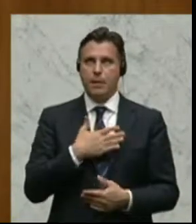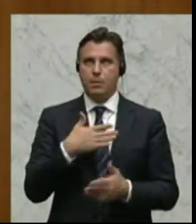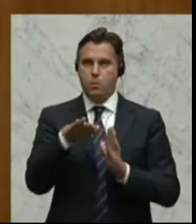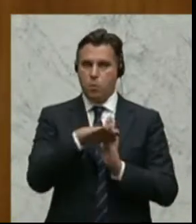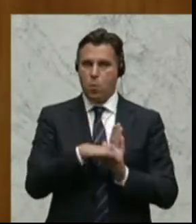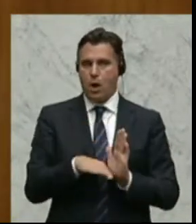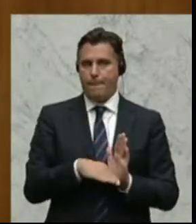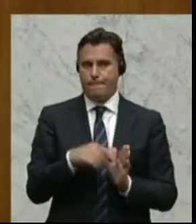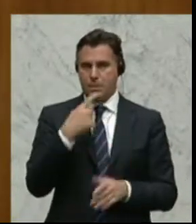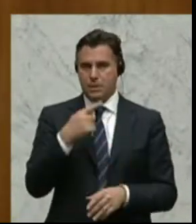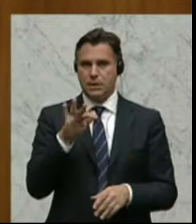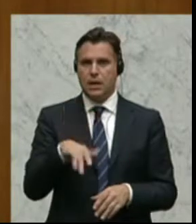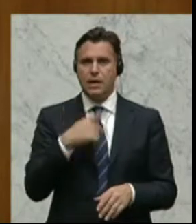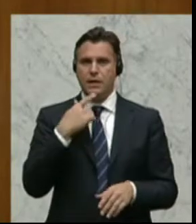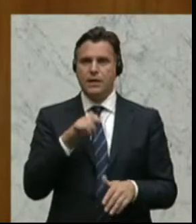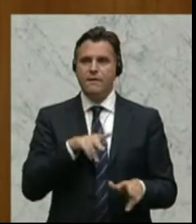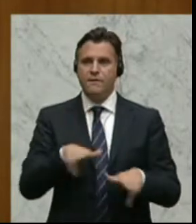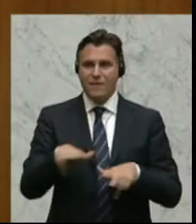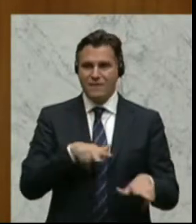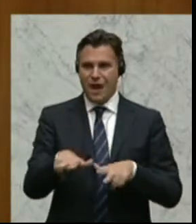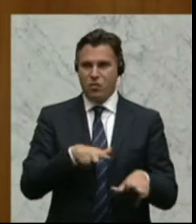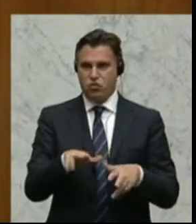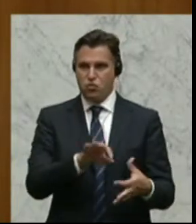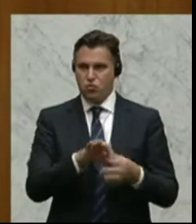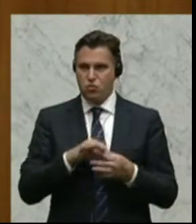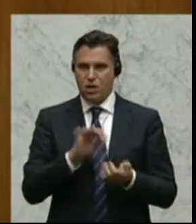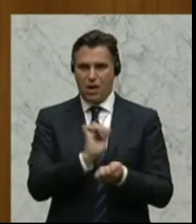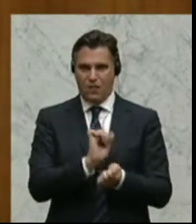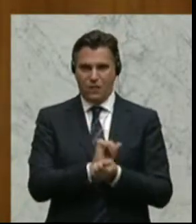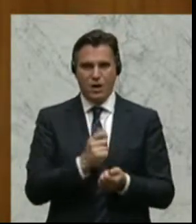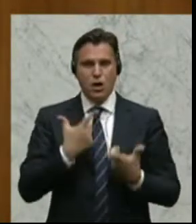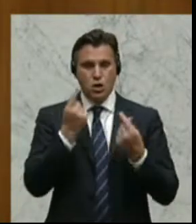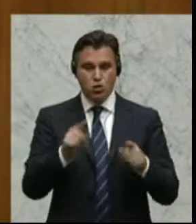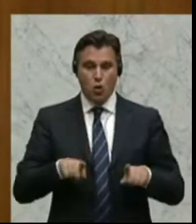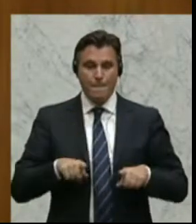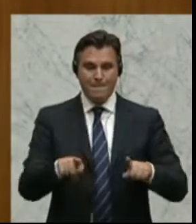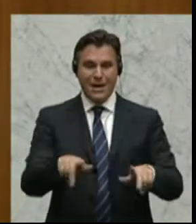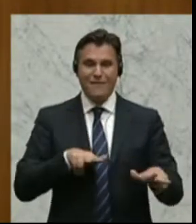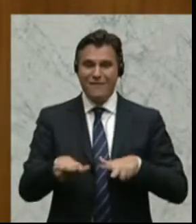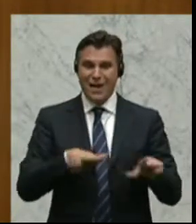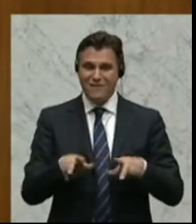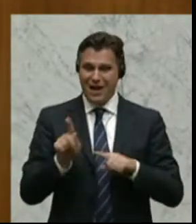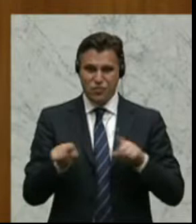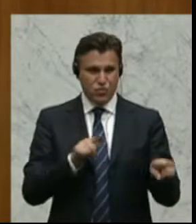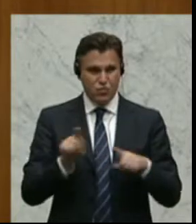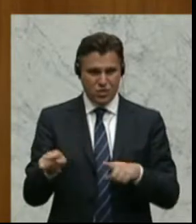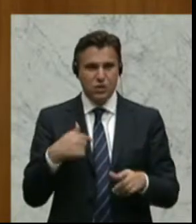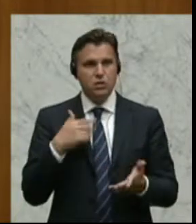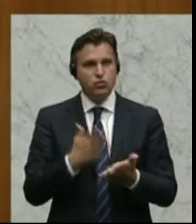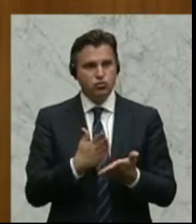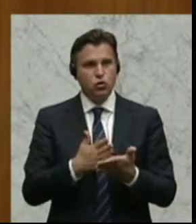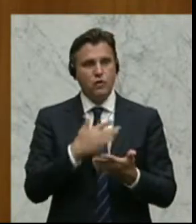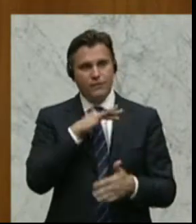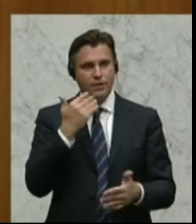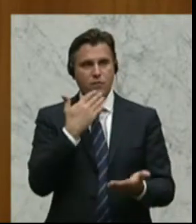der Verwaltung Aufgaben hinterfragen. Alles, was wir haben an Doppelgleisigkeiten, muss noch einmal, da haben wir viele Vorschläge auf dem Tisch liegen, versucht